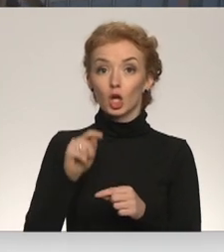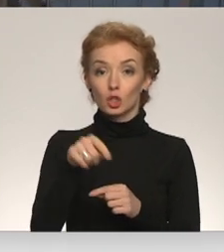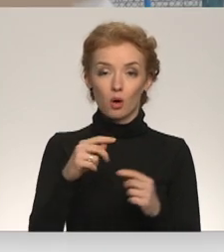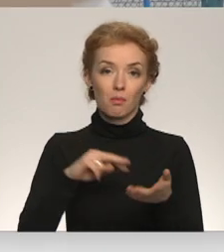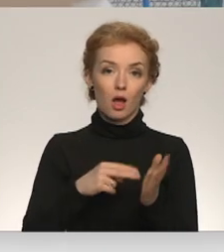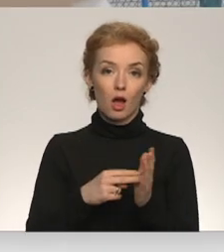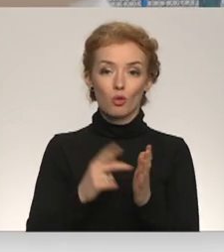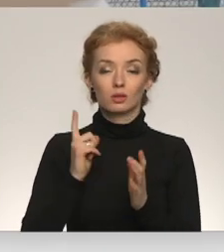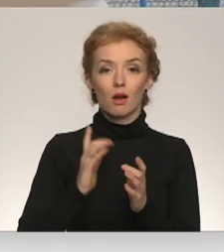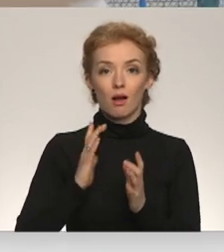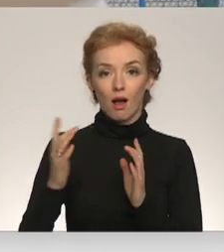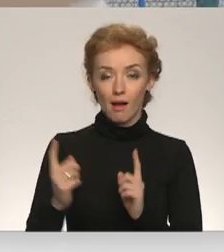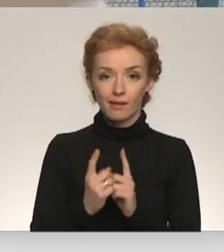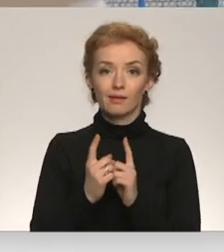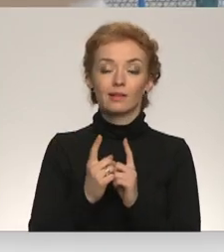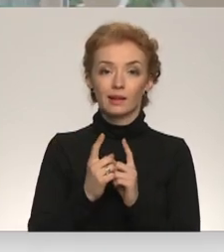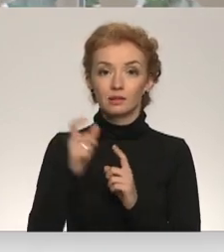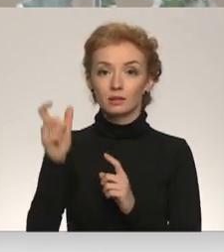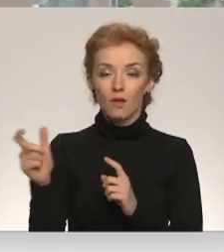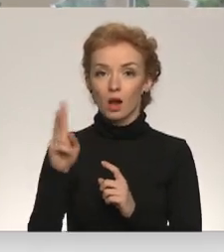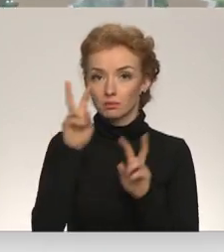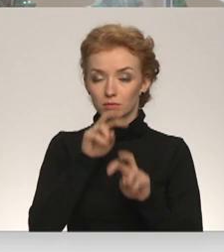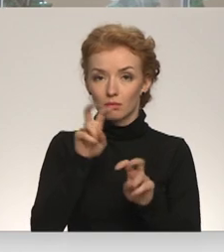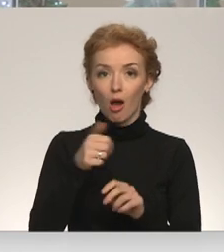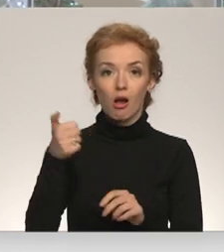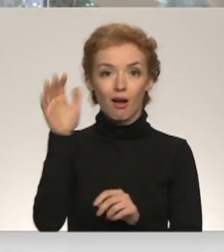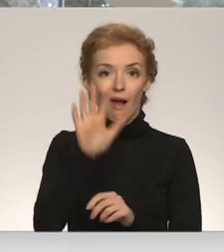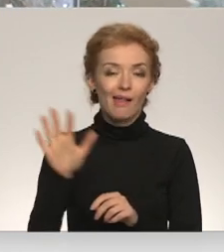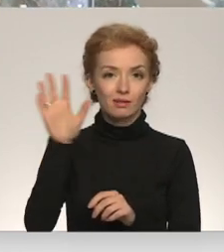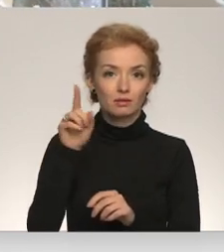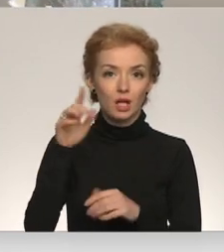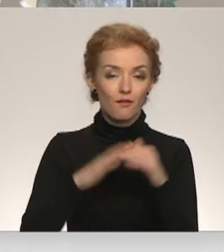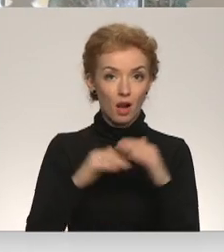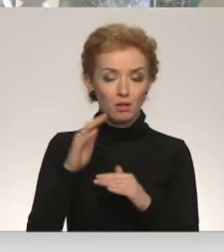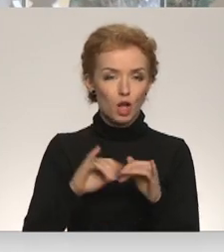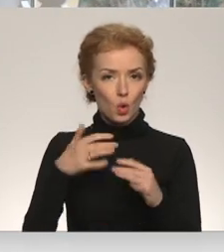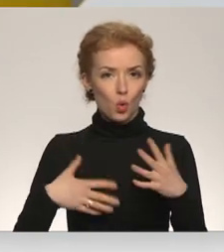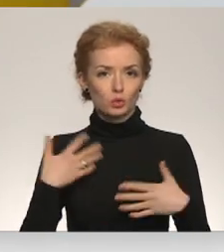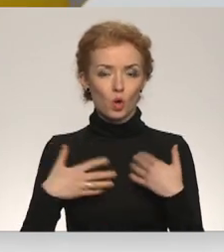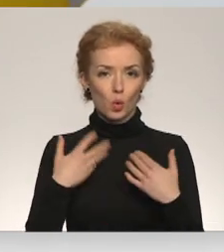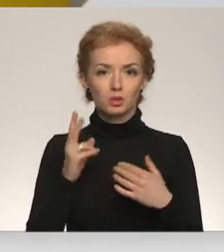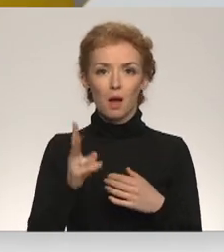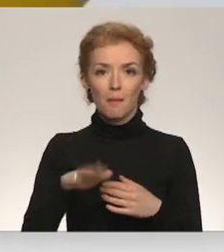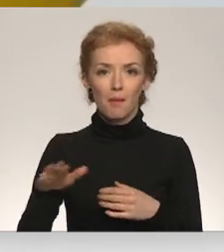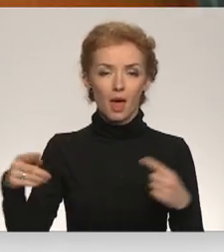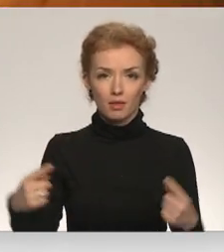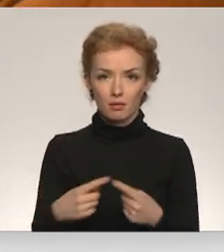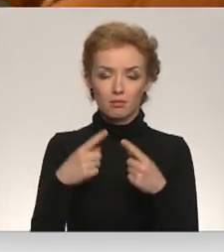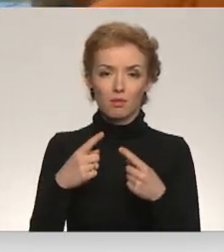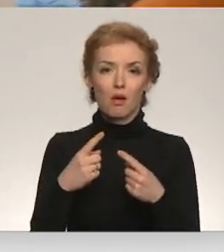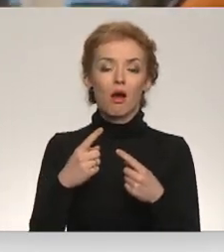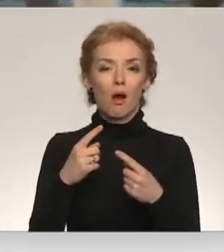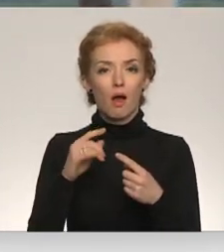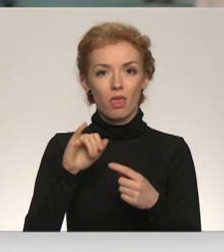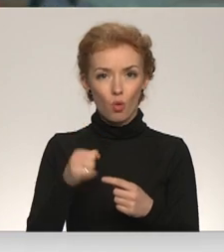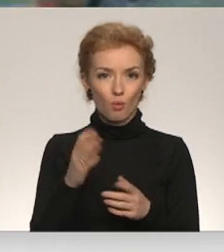sagaidīt pirmos gaisa kvalitātes mērītājus. Bažas gan rada tas, kā bērni pielāgosies, ja būs jānaisā FFP